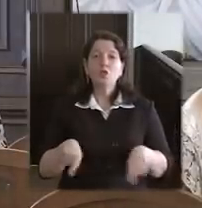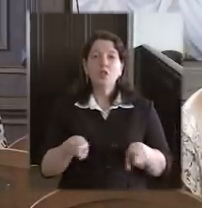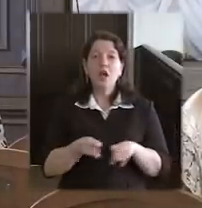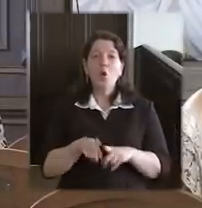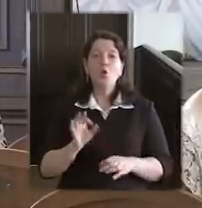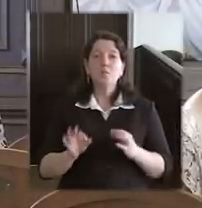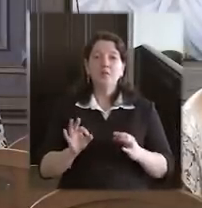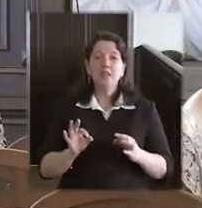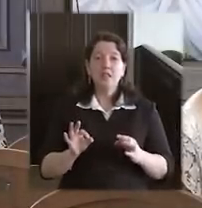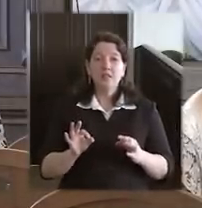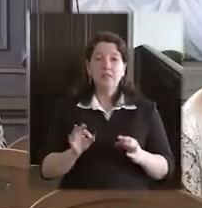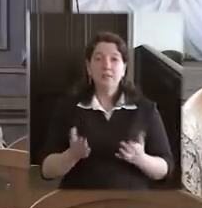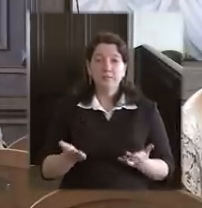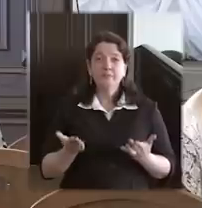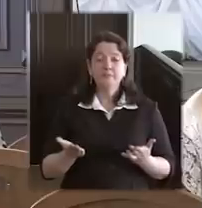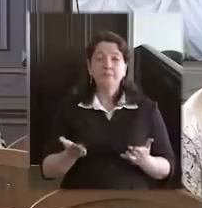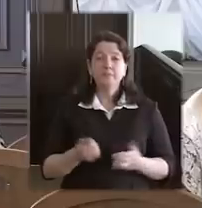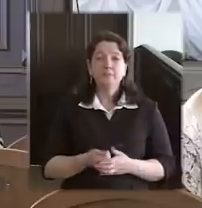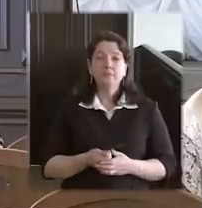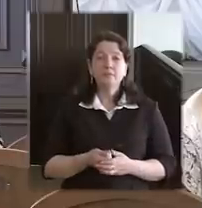А что такое справедливость на самом деле?